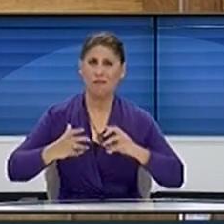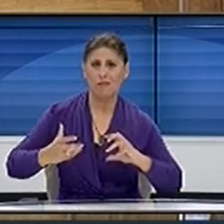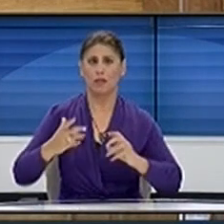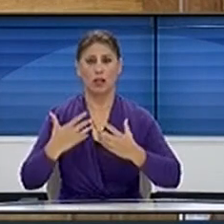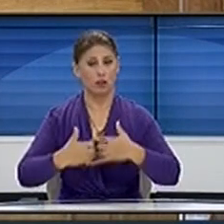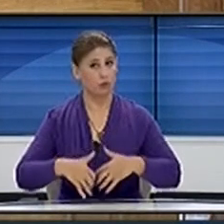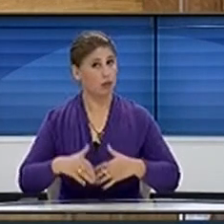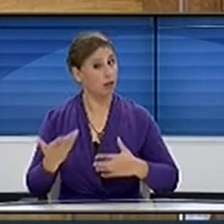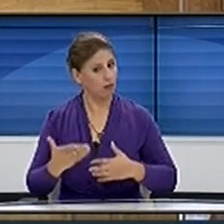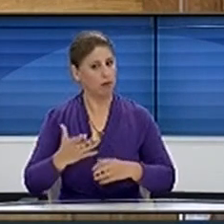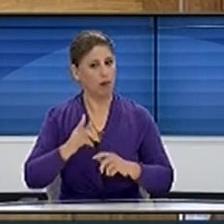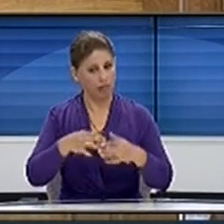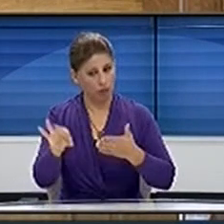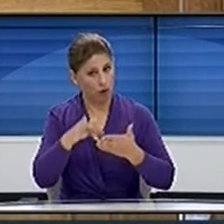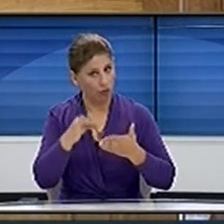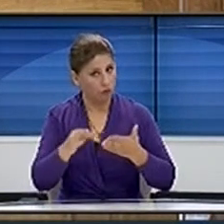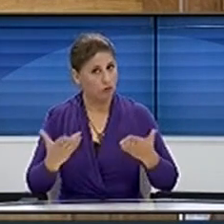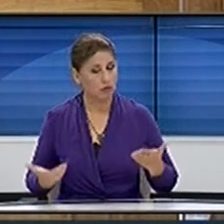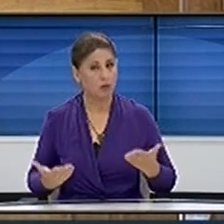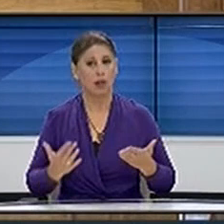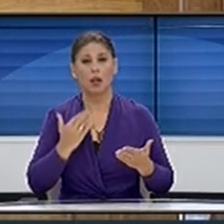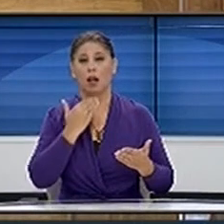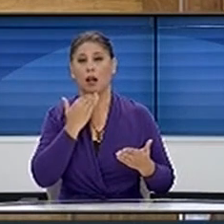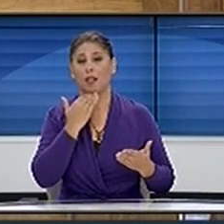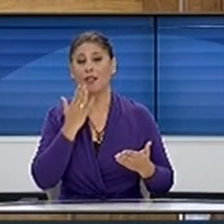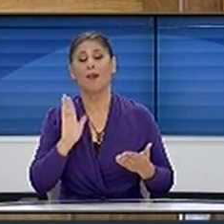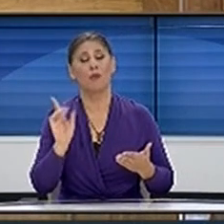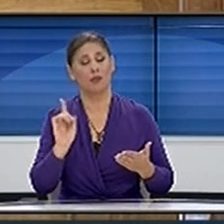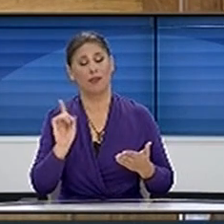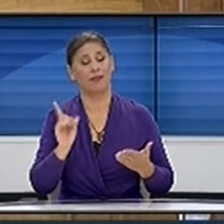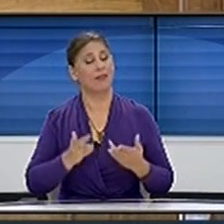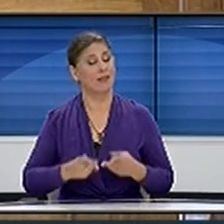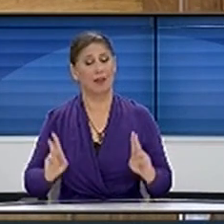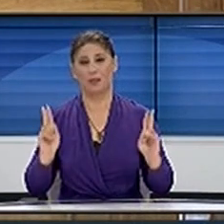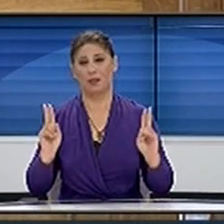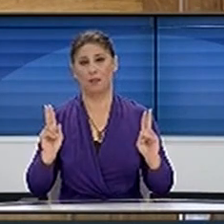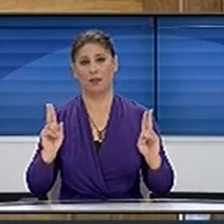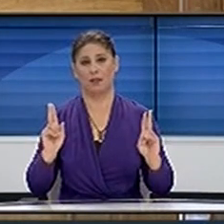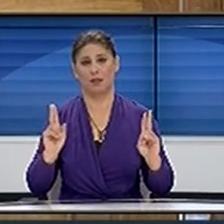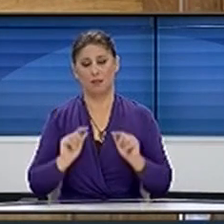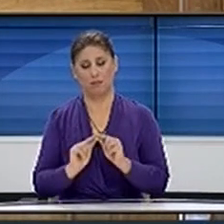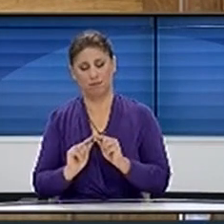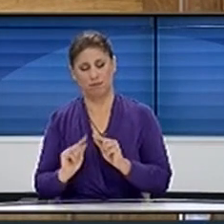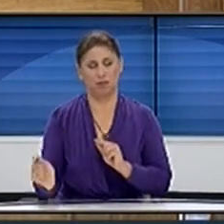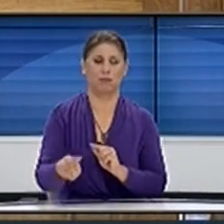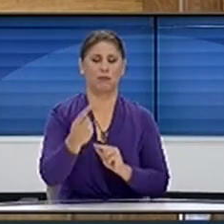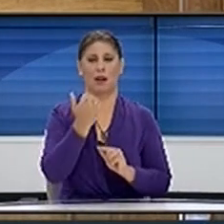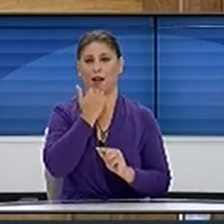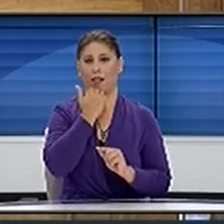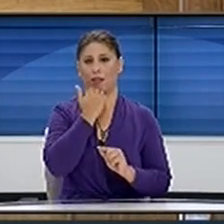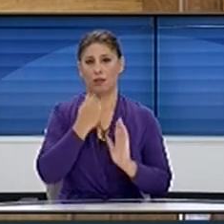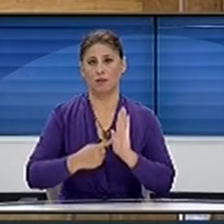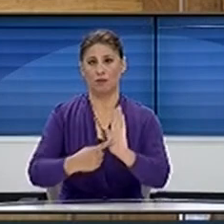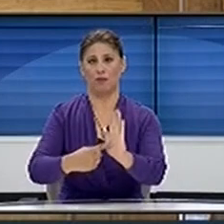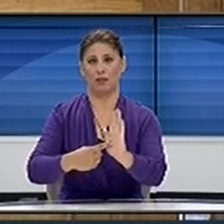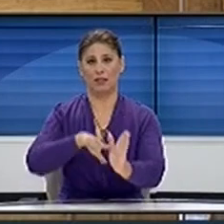ώστε να τα καλύψει, δεν μπορεί και δεν επιτρέπεται μία αστοχία της να